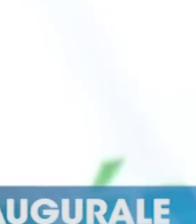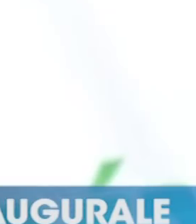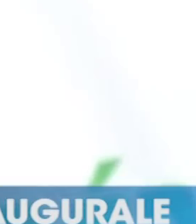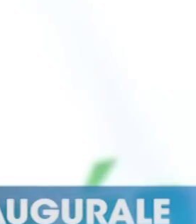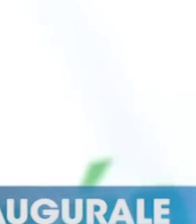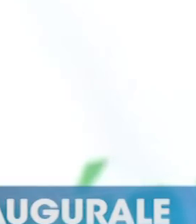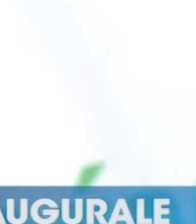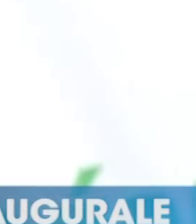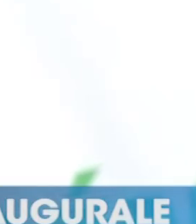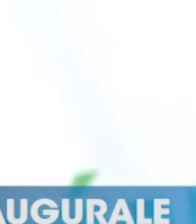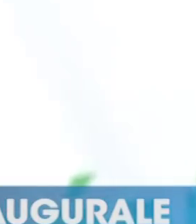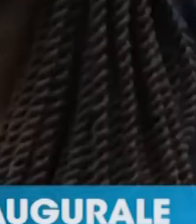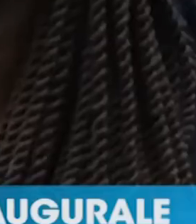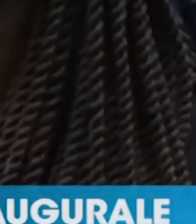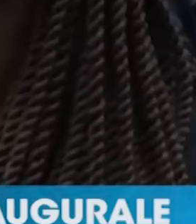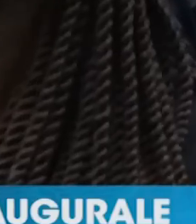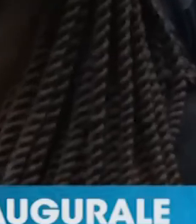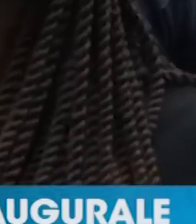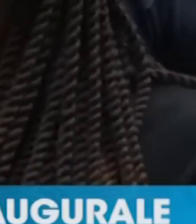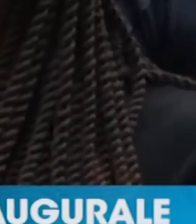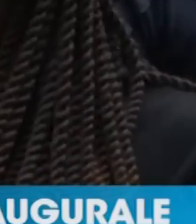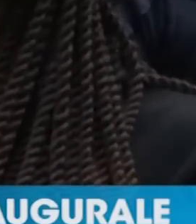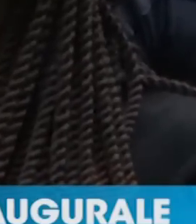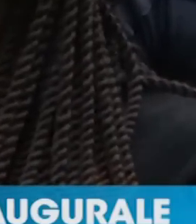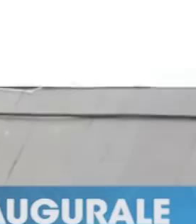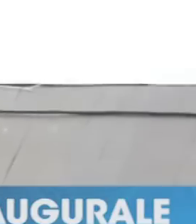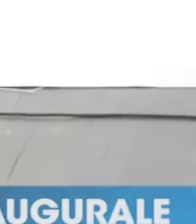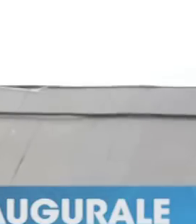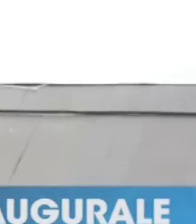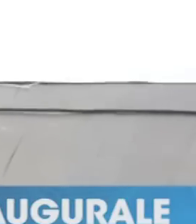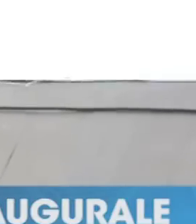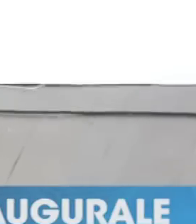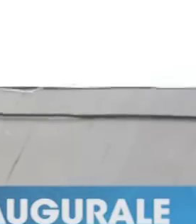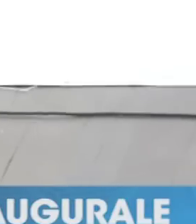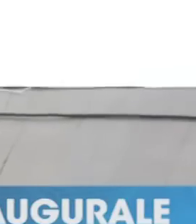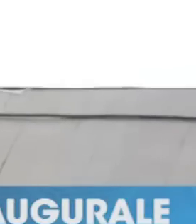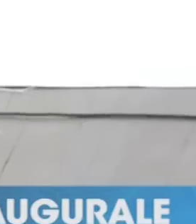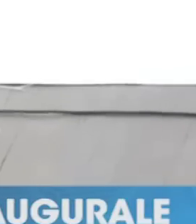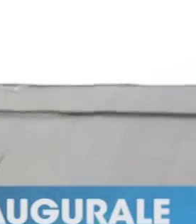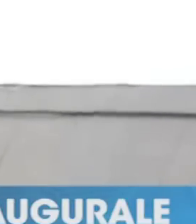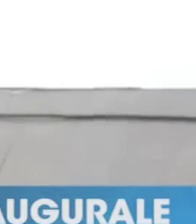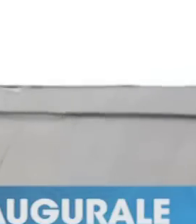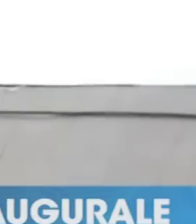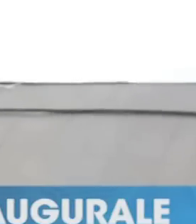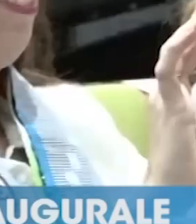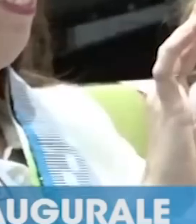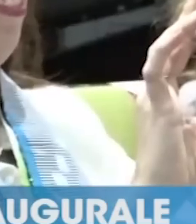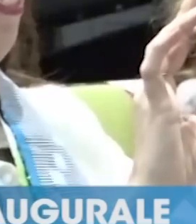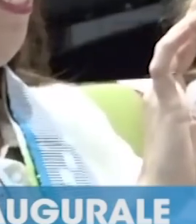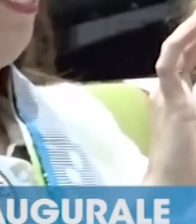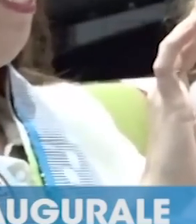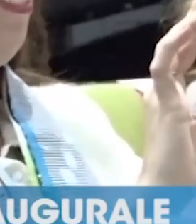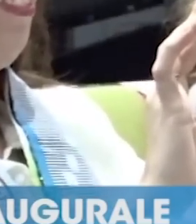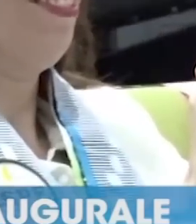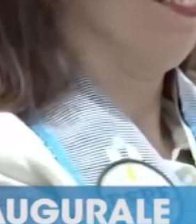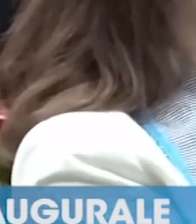a prononcé une conférence inaugurale qui a porté sur la découverte de gisements par le groupe ENI, opportunité pour l'employabilité en Côte d'Ivoire. On en parle dans